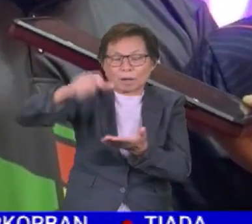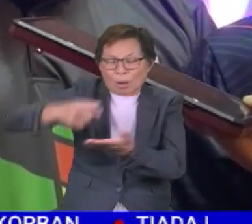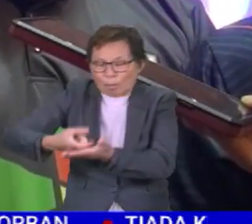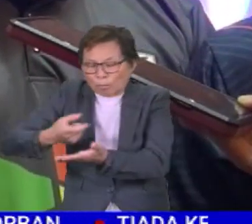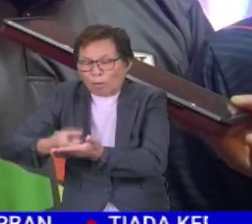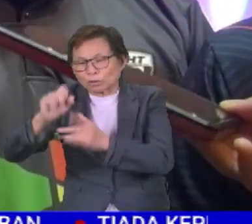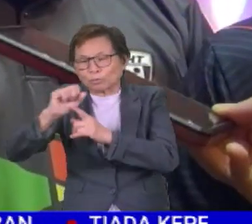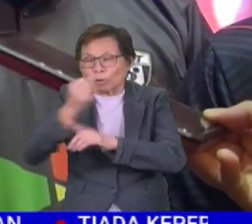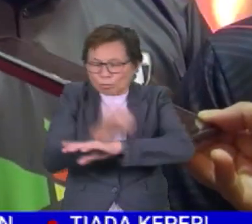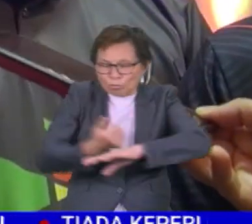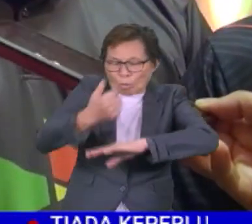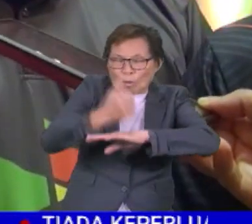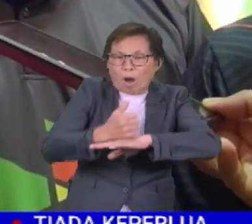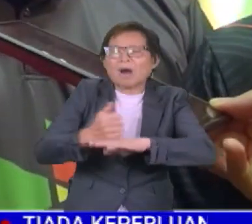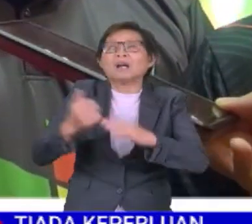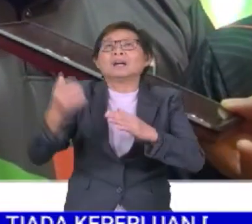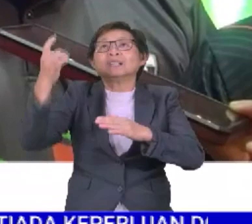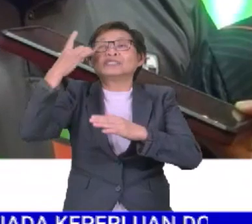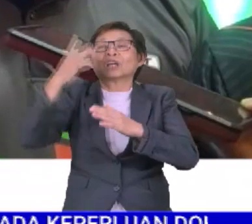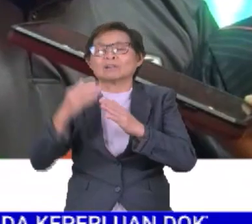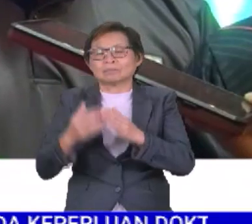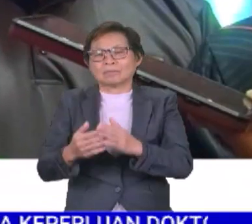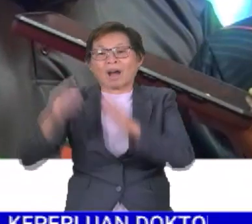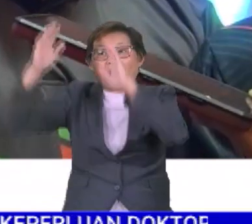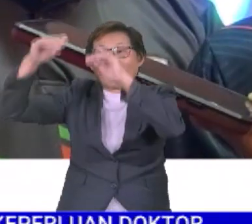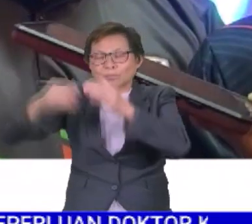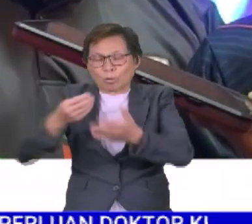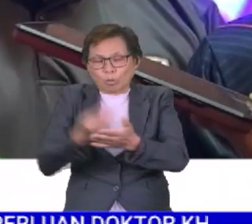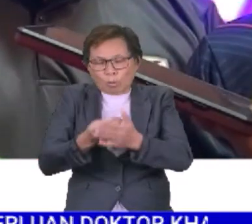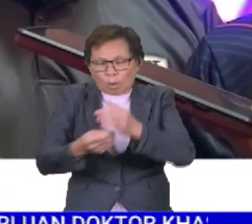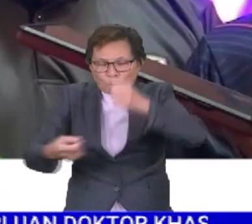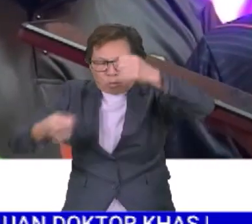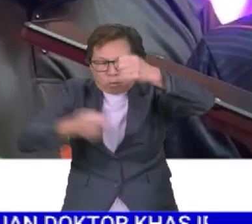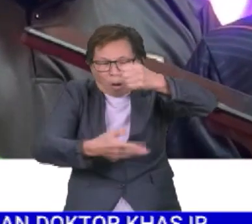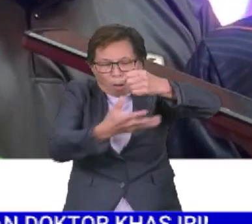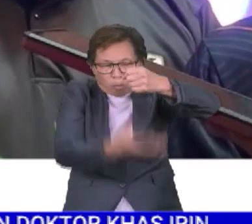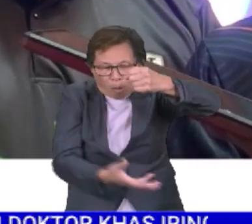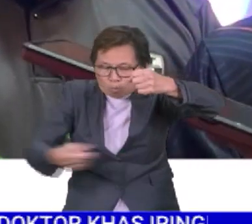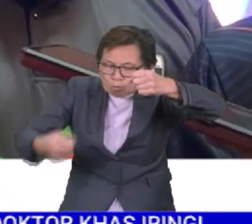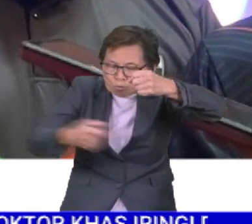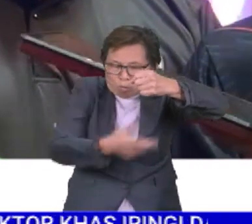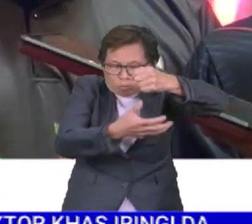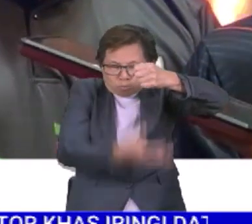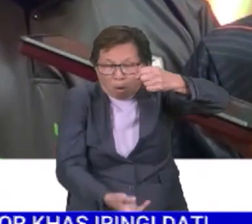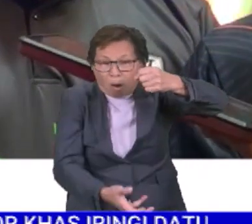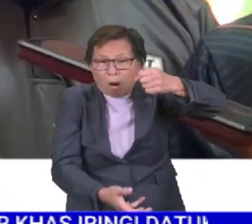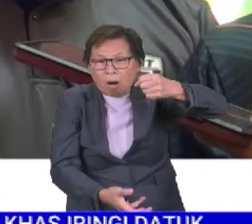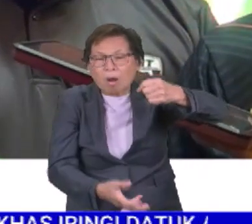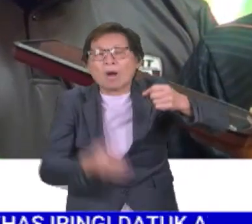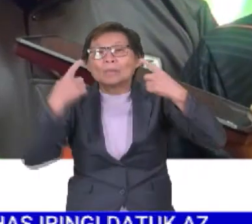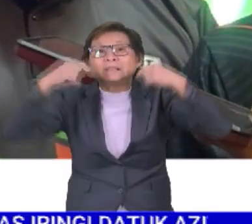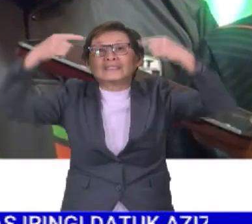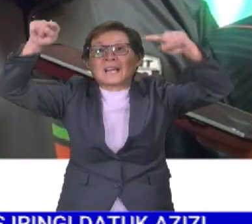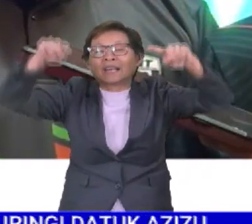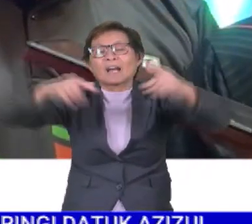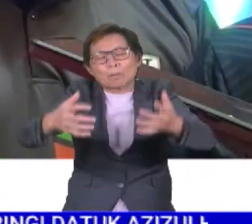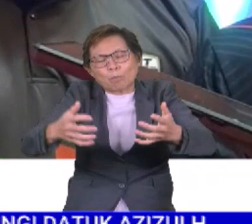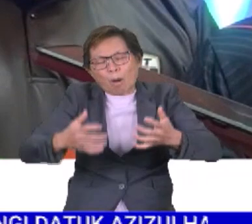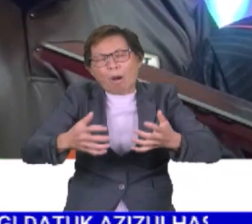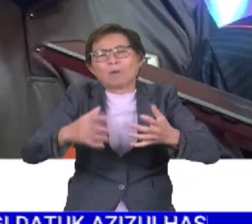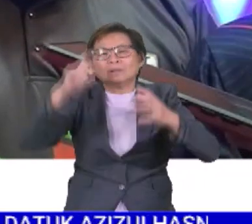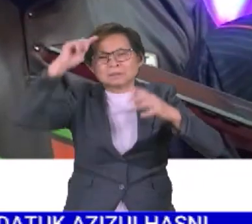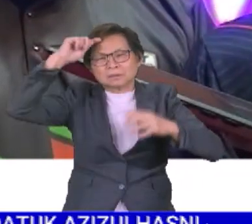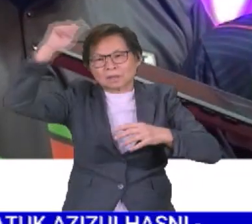kita mengharapkan dengan suntikan tambahan kewangan daripada state ini akan dapat merealisasikan hasrat